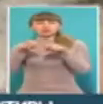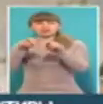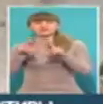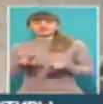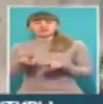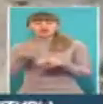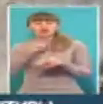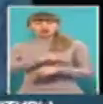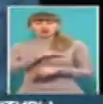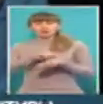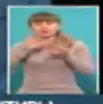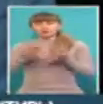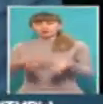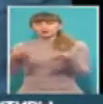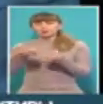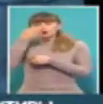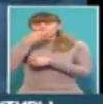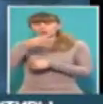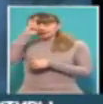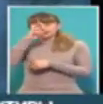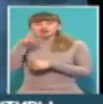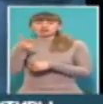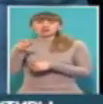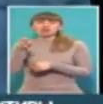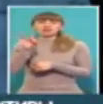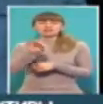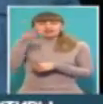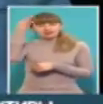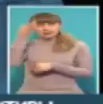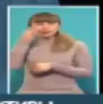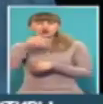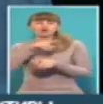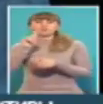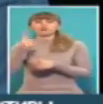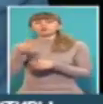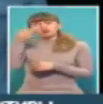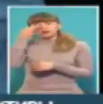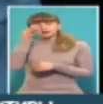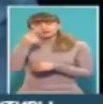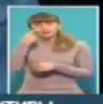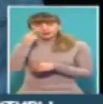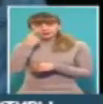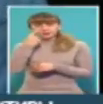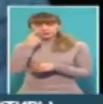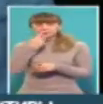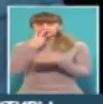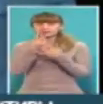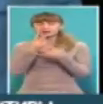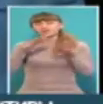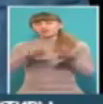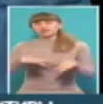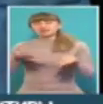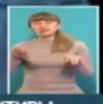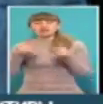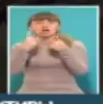содержание заключенных. Перенимать опыт таких стран, как Голландия или Германия. К слову, эксперты оттуда накануне посмотрели на условия в местных